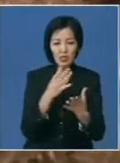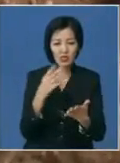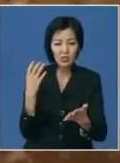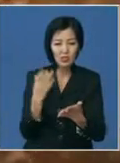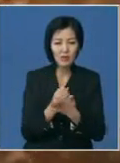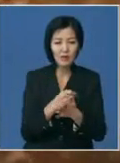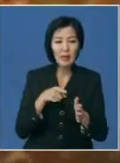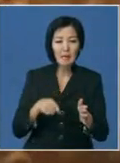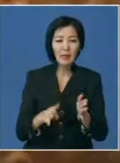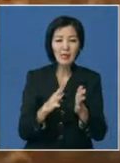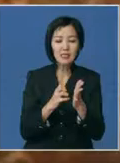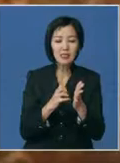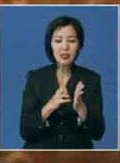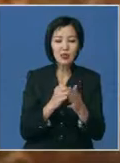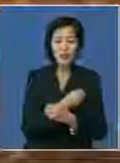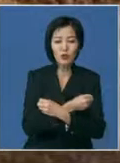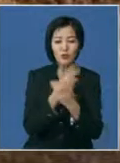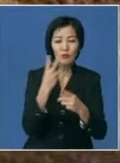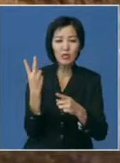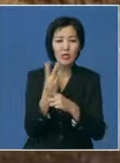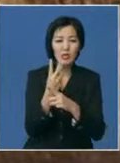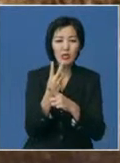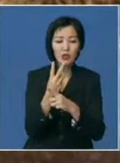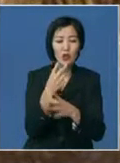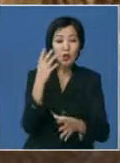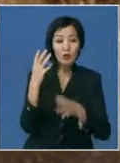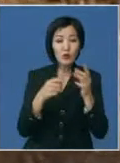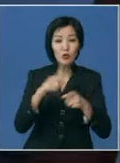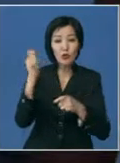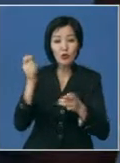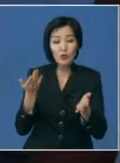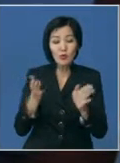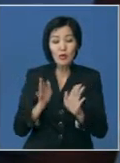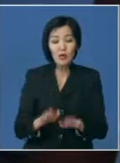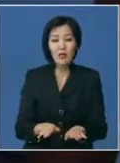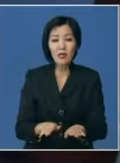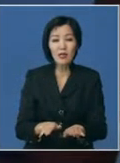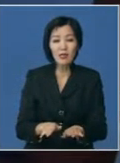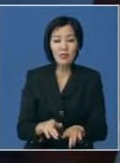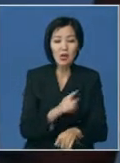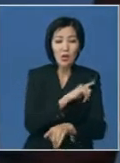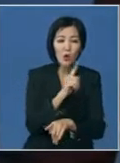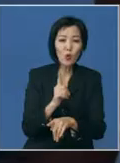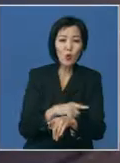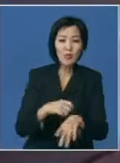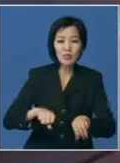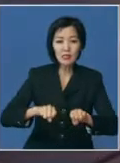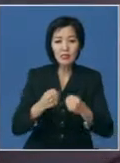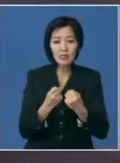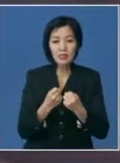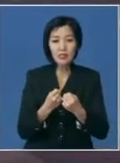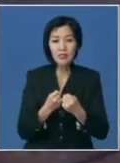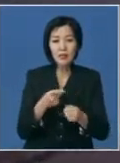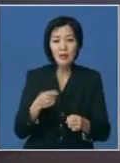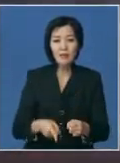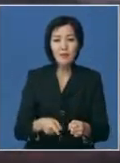салмағы 1800 келілік бомба екінші дүниежүзілік соғыстан қалған екен. Осы ретте ескі әрі аса қуатты оқты залалсыздандыру барысында одан